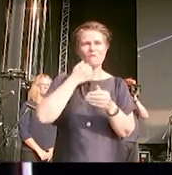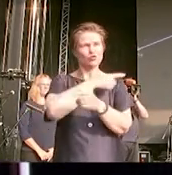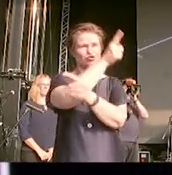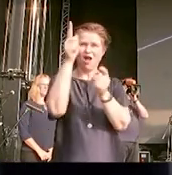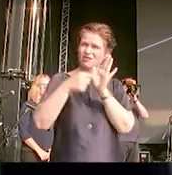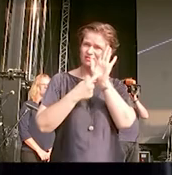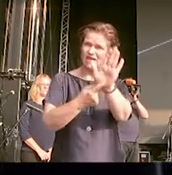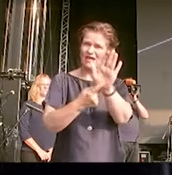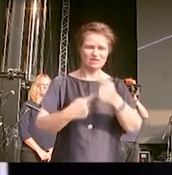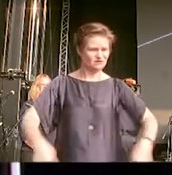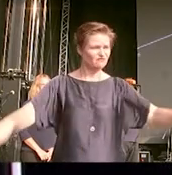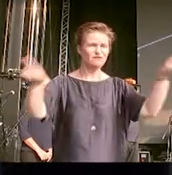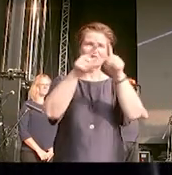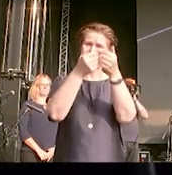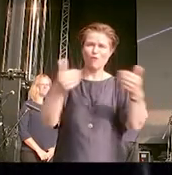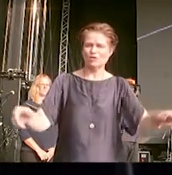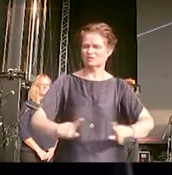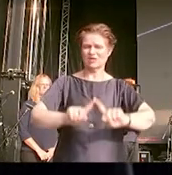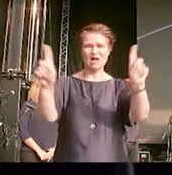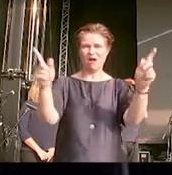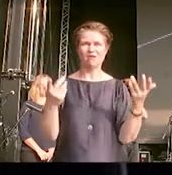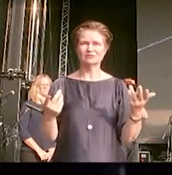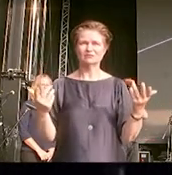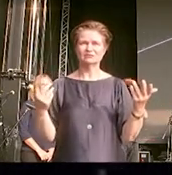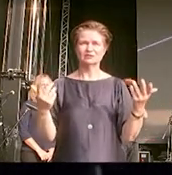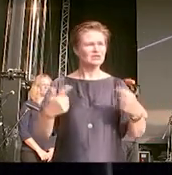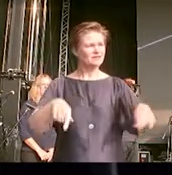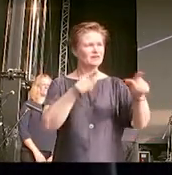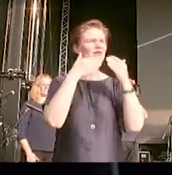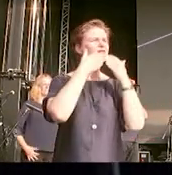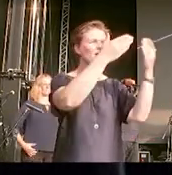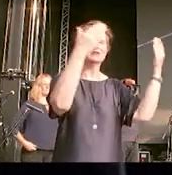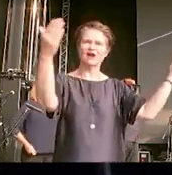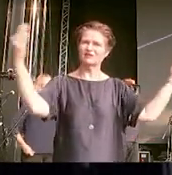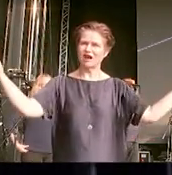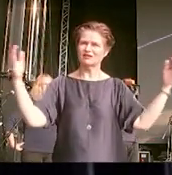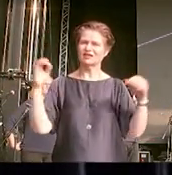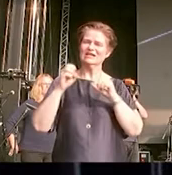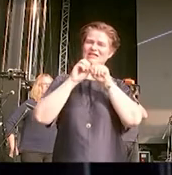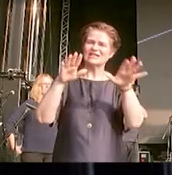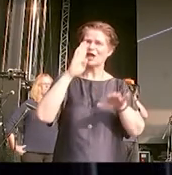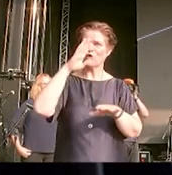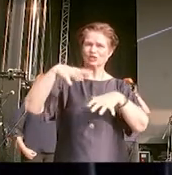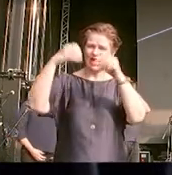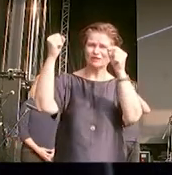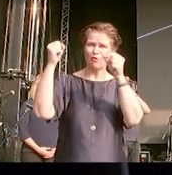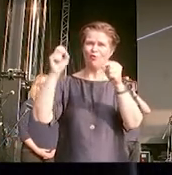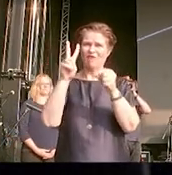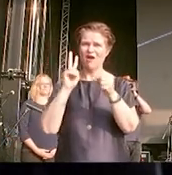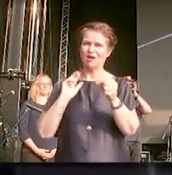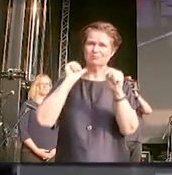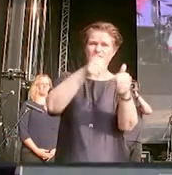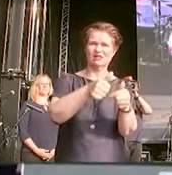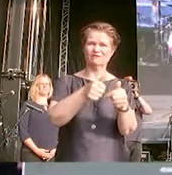sind. Aus diesem Grund sagen wir ein riesiges Dankeschön an alle, die sich für Seenotrettung einsetzen, sowohl an